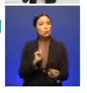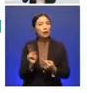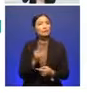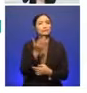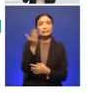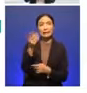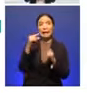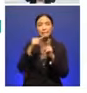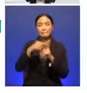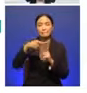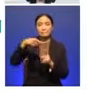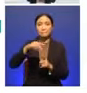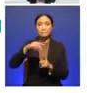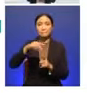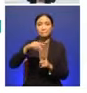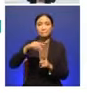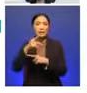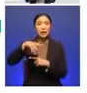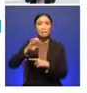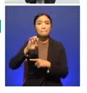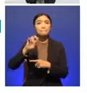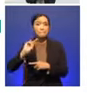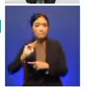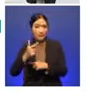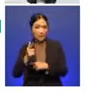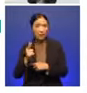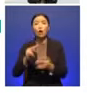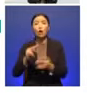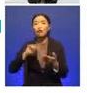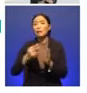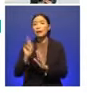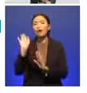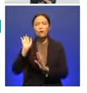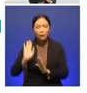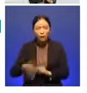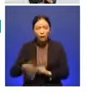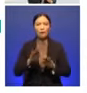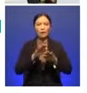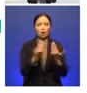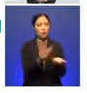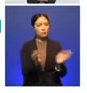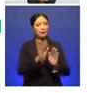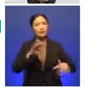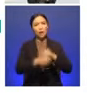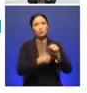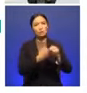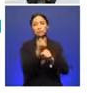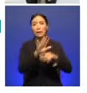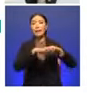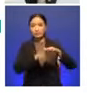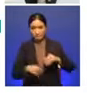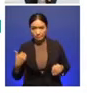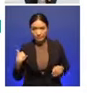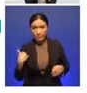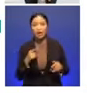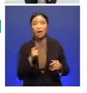รหมายความว่าในจำนวนในแต่ละครัวเรือนเนี่ยนะครับมีเด็กที่อายุต่ำกว่า15ปีและผู้สูงอายุที่ตั้งแต่60